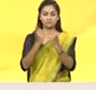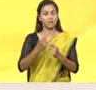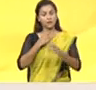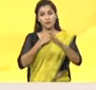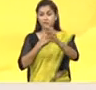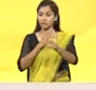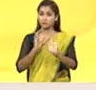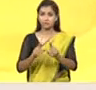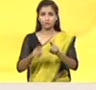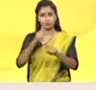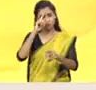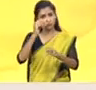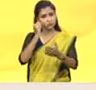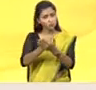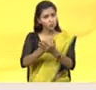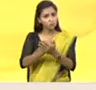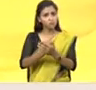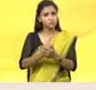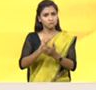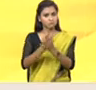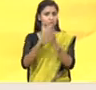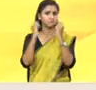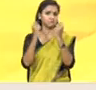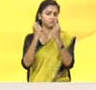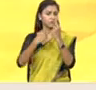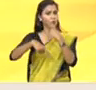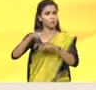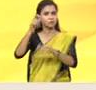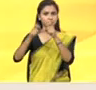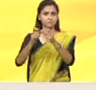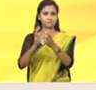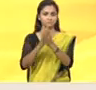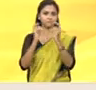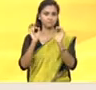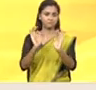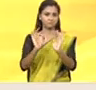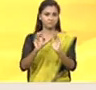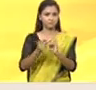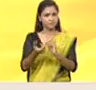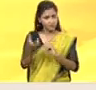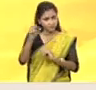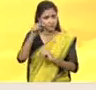आप सबने इस दिन को सेलिब्रेट किया होगा। एक बार फिर